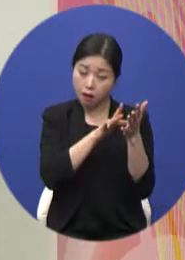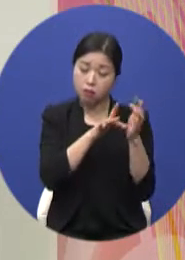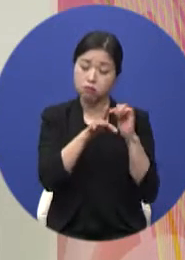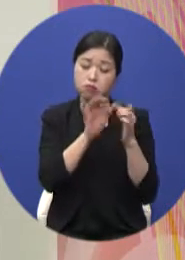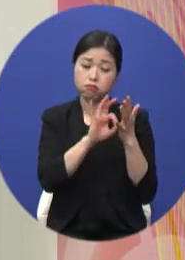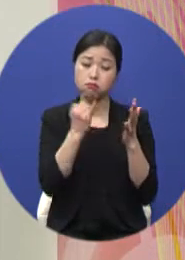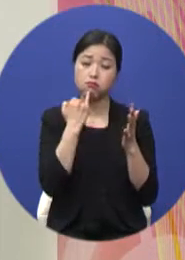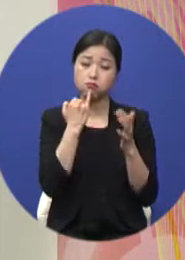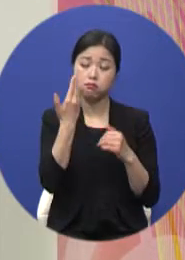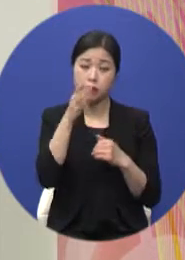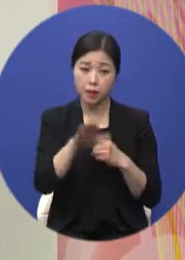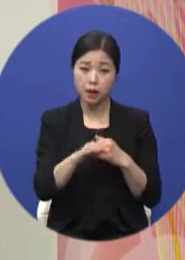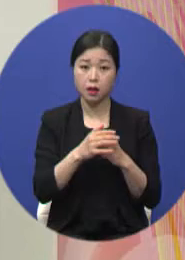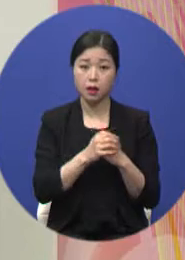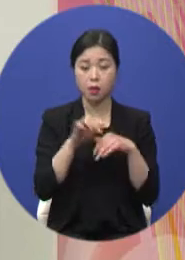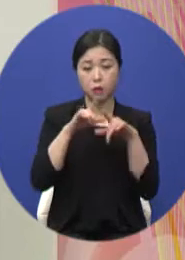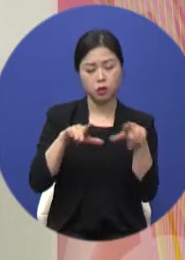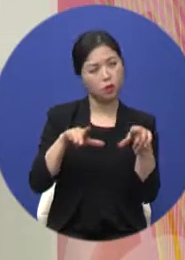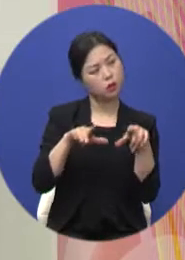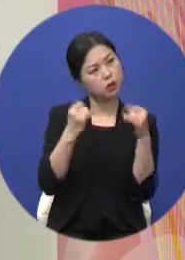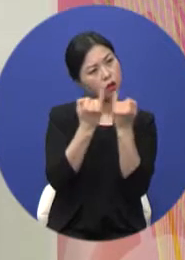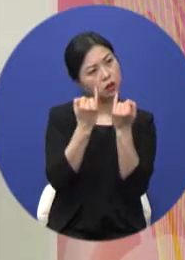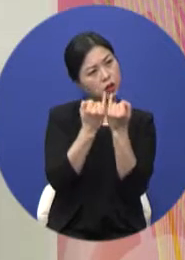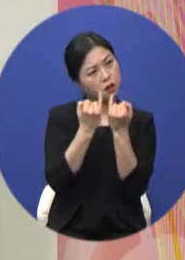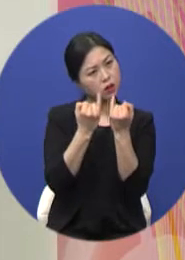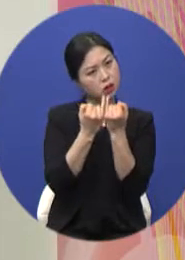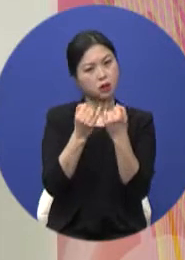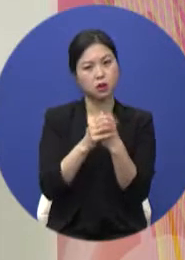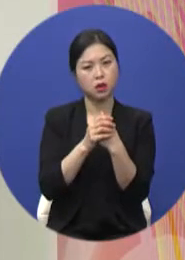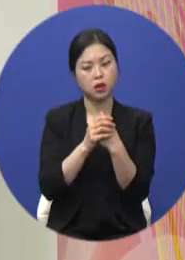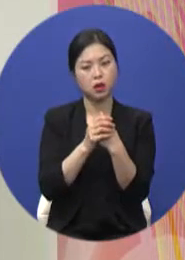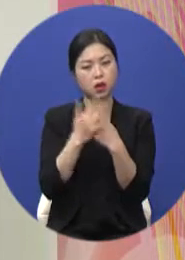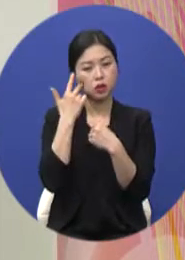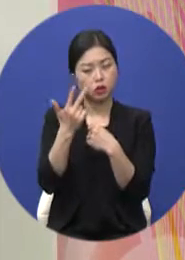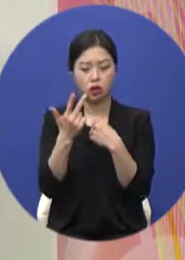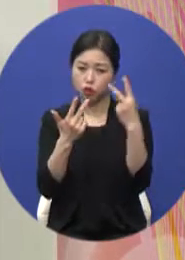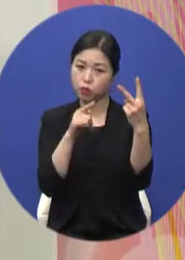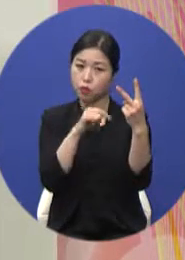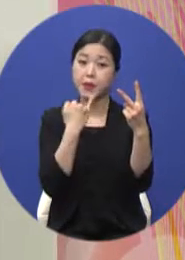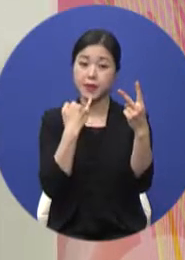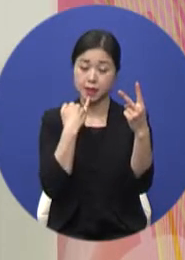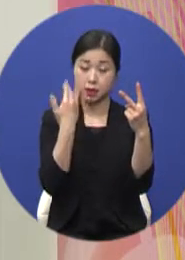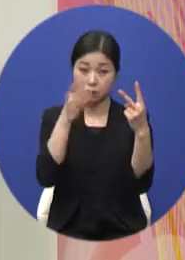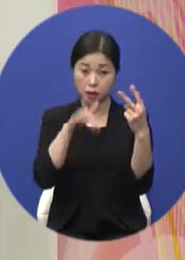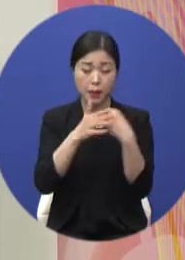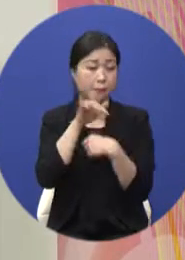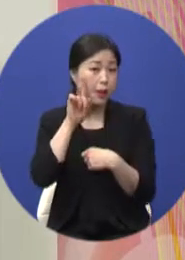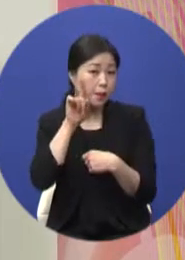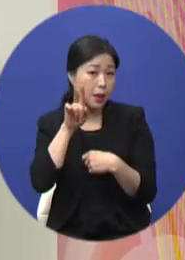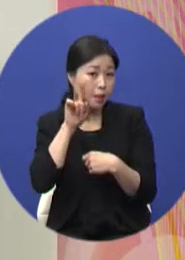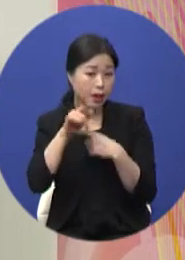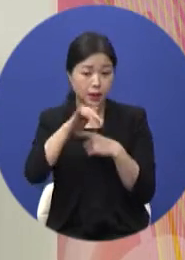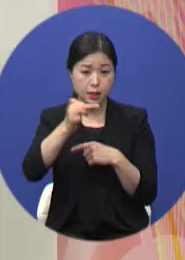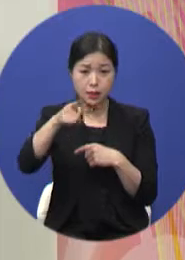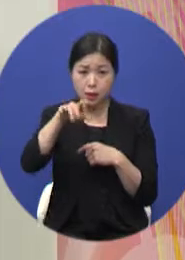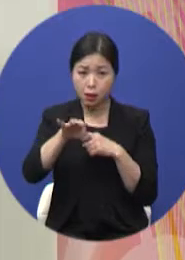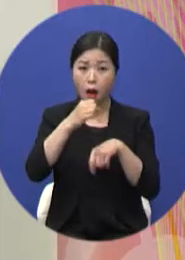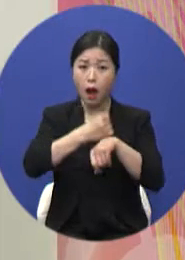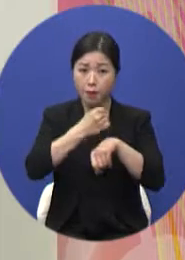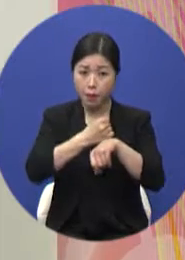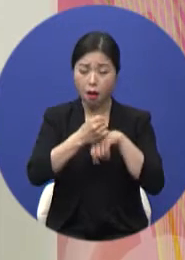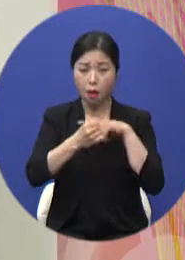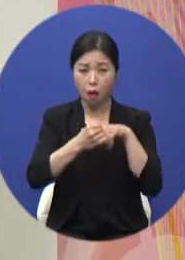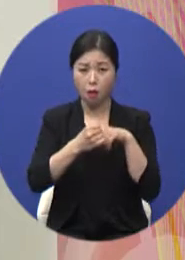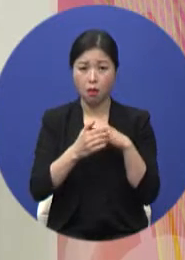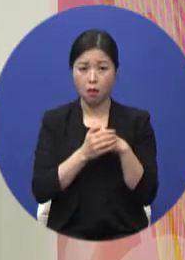정상적인 여성들 같은 경우에는 일주일에 한두 번 정도 질정 넣는 거는 좋다고 얘기를 해요. 근데 매일같이 질정을 넣게 되면은 그것도